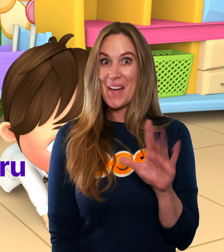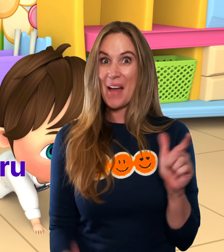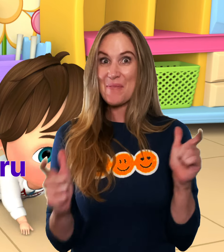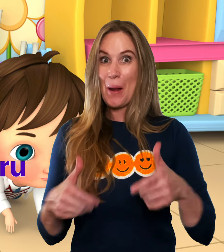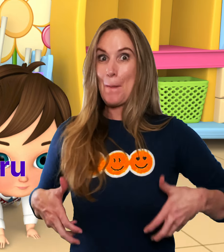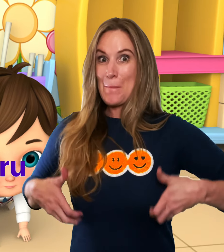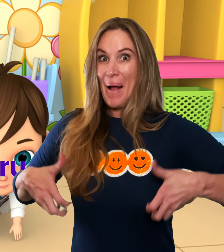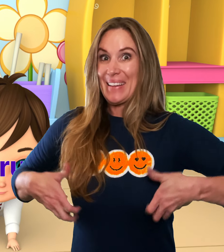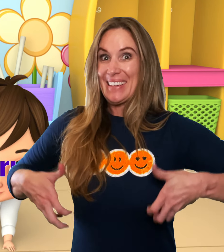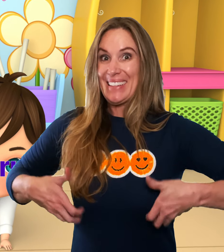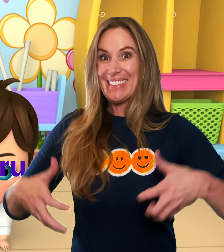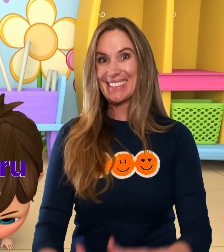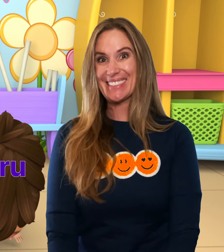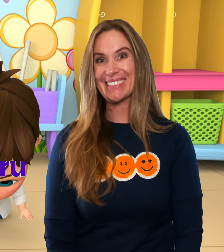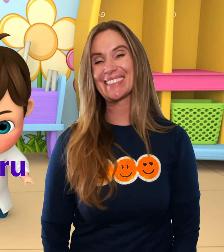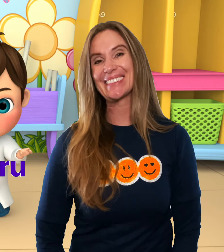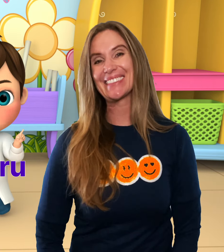5匹のちび